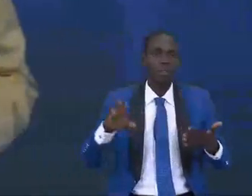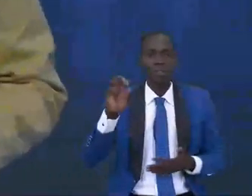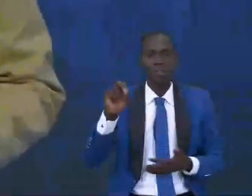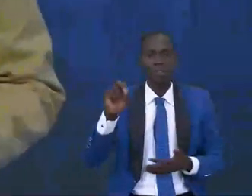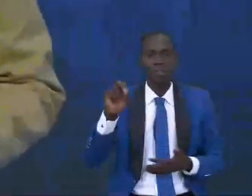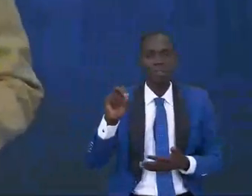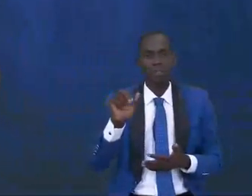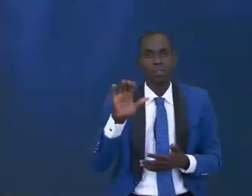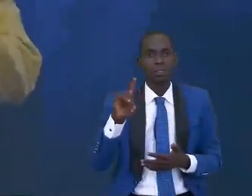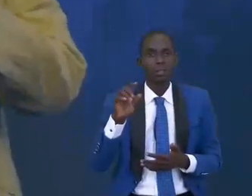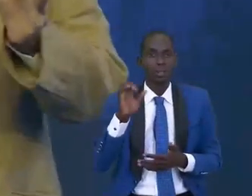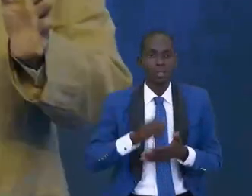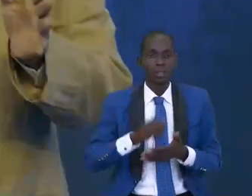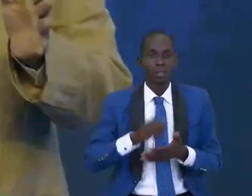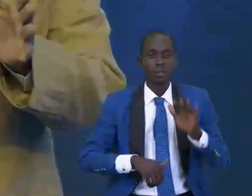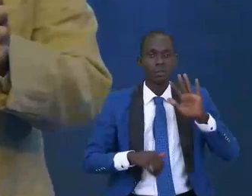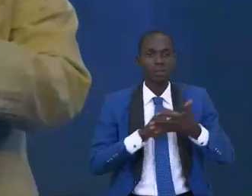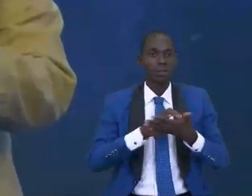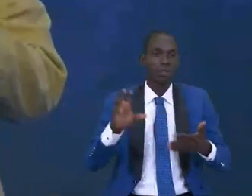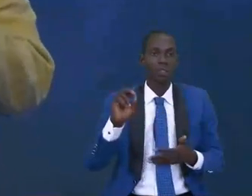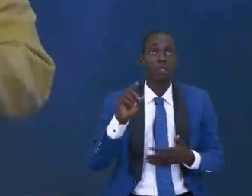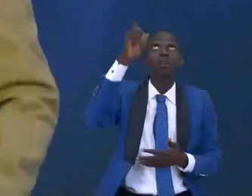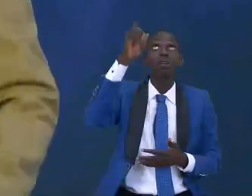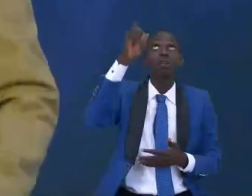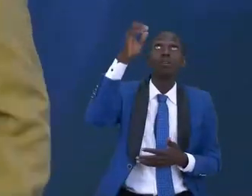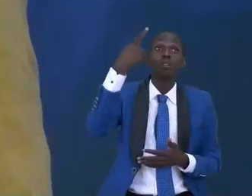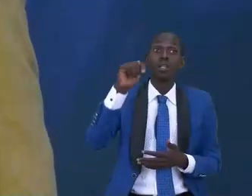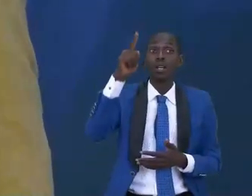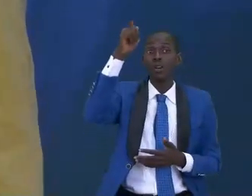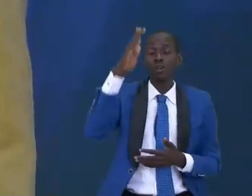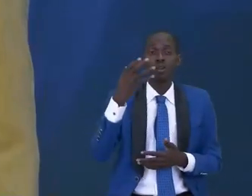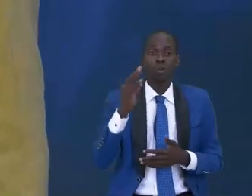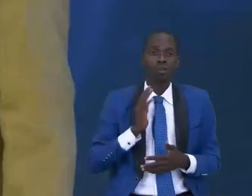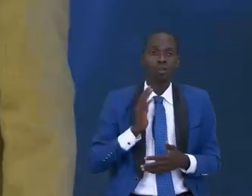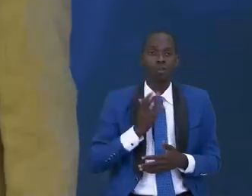Actes 5, verset 30.